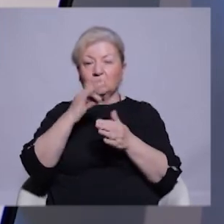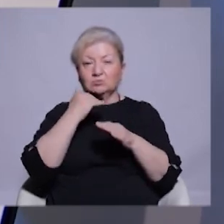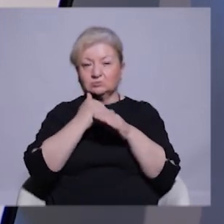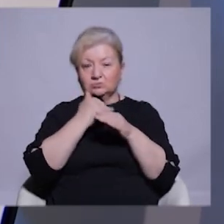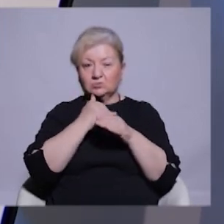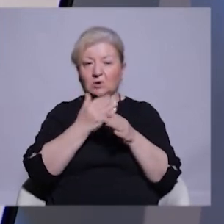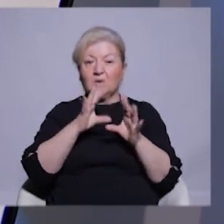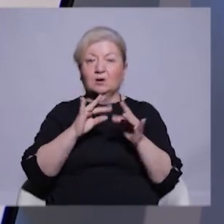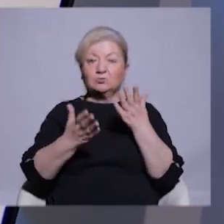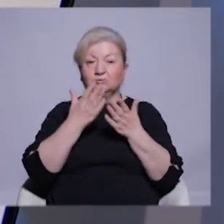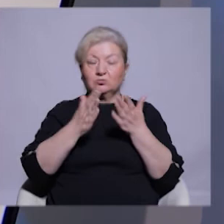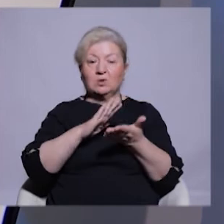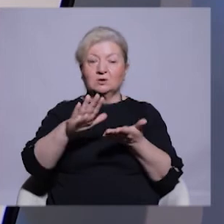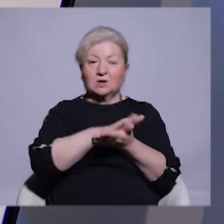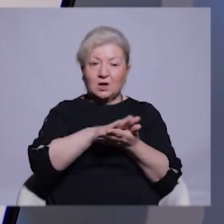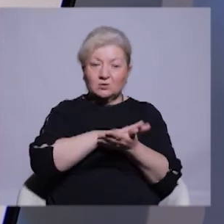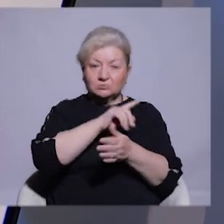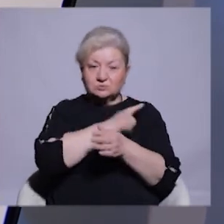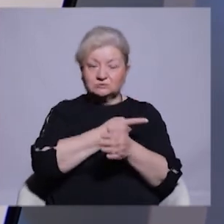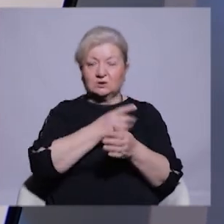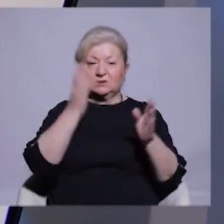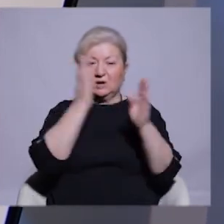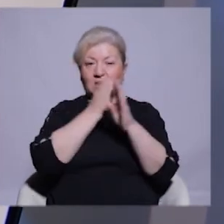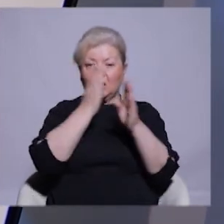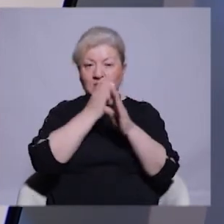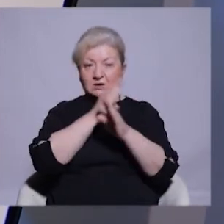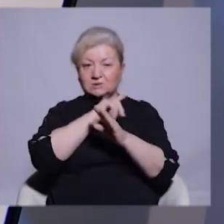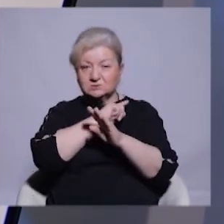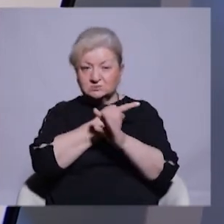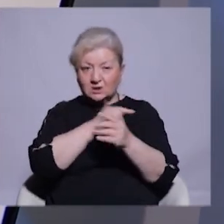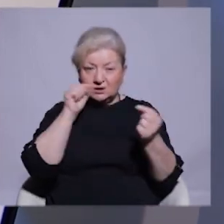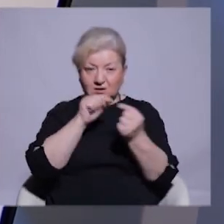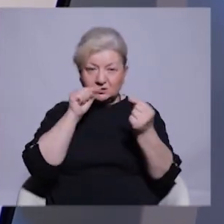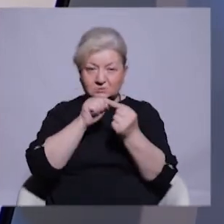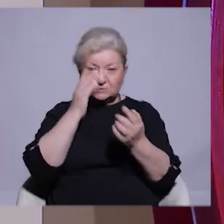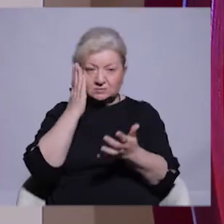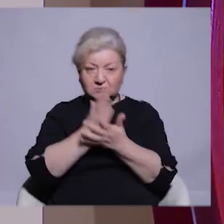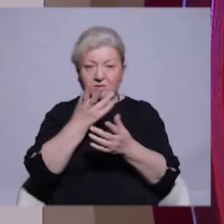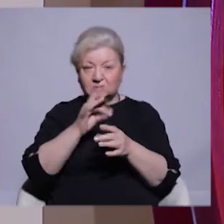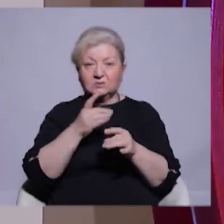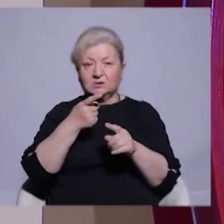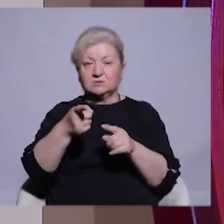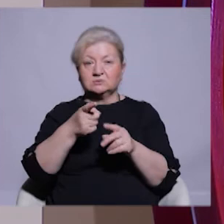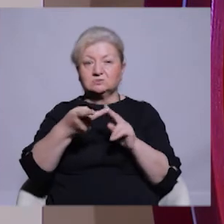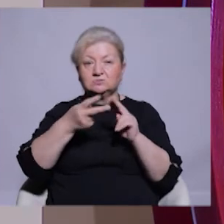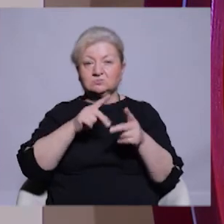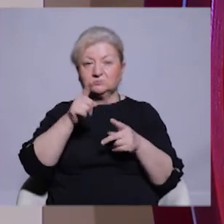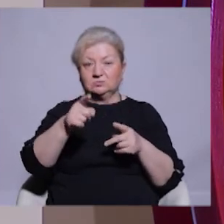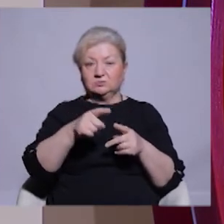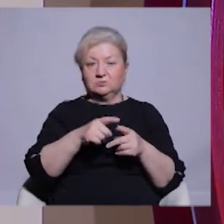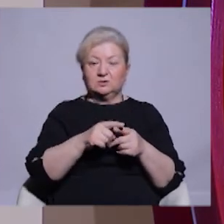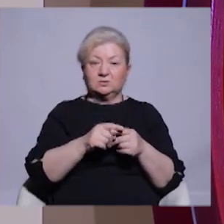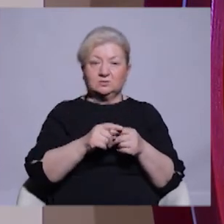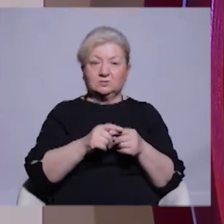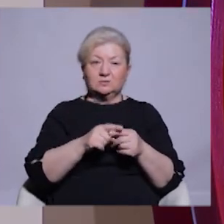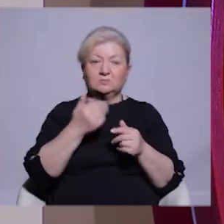ჩვენ გვაქვს ხახუნის, ჰაერის წინაღობის ან სხვა ტიპის ძალები, მაშინ აი ეს ცვლილება ხდება მათ